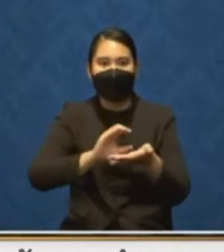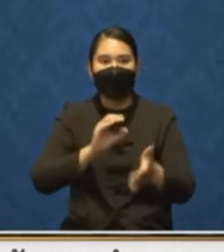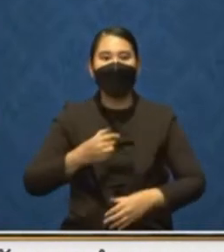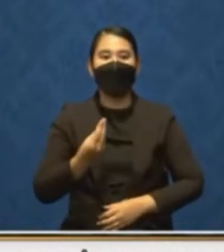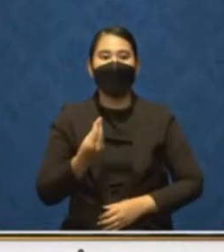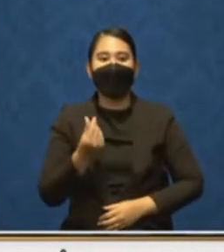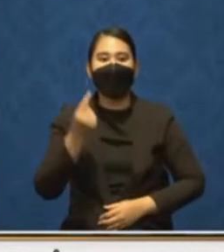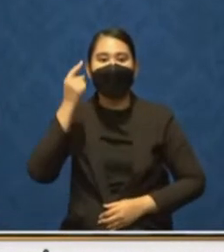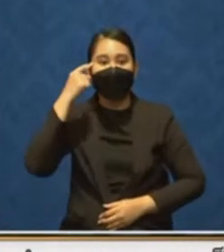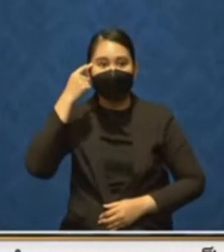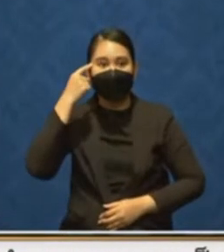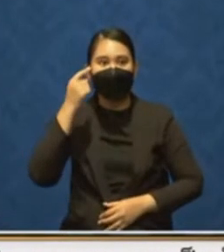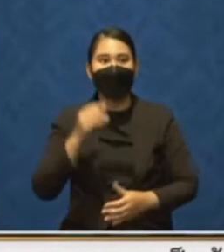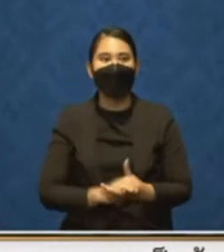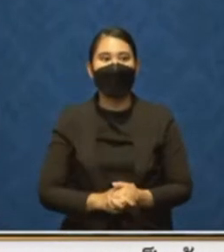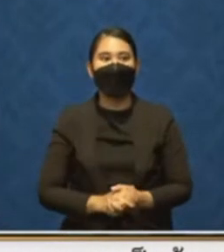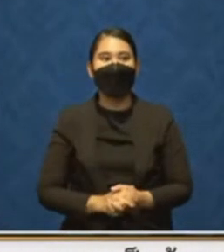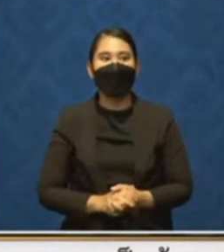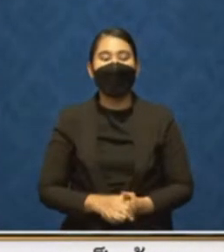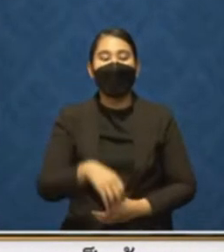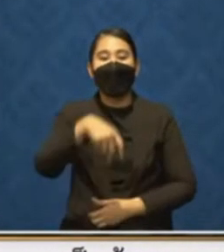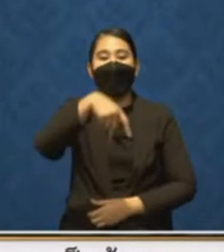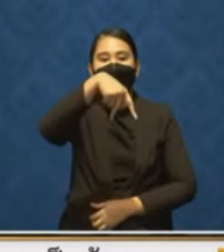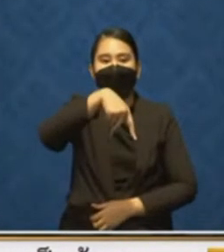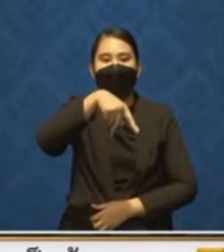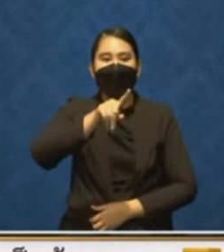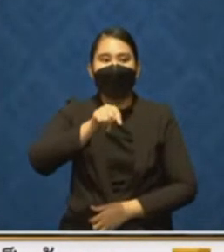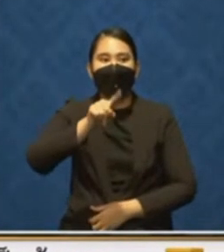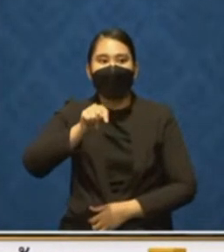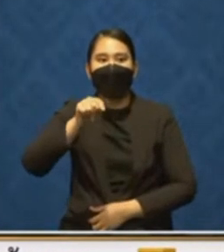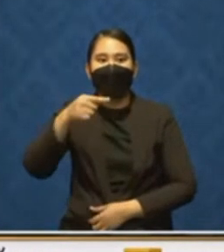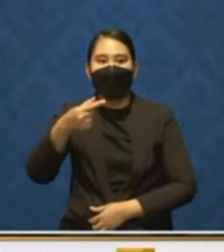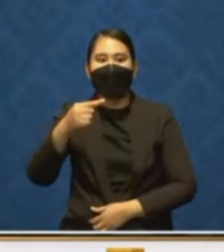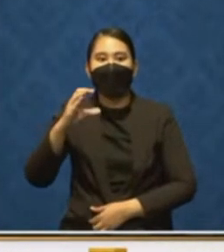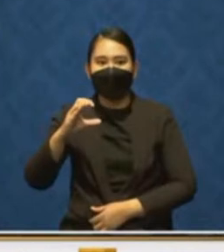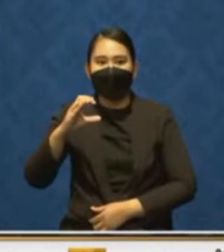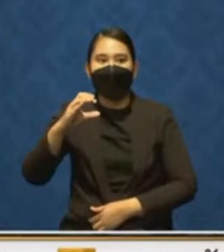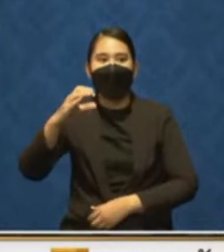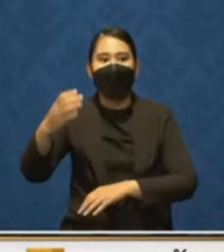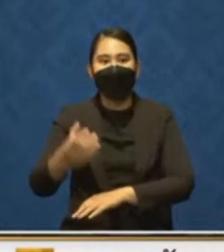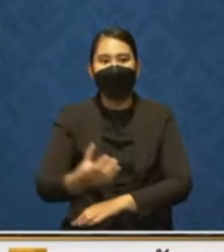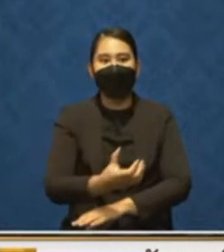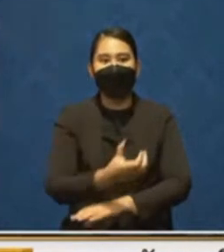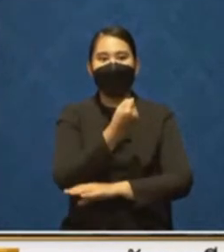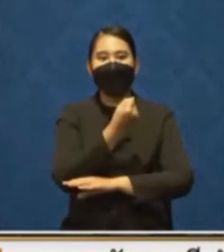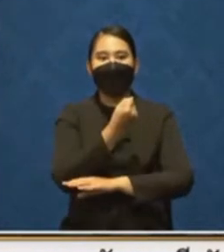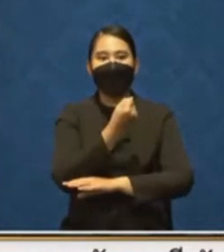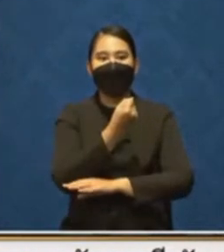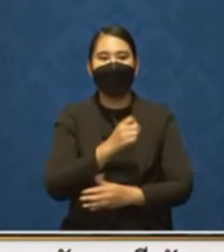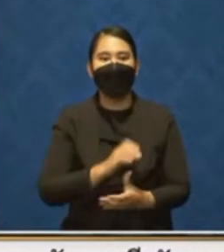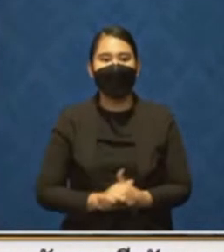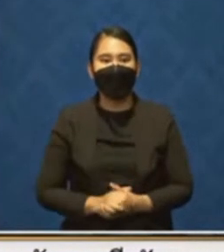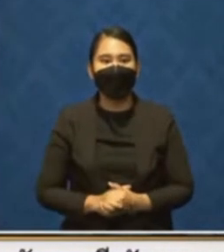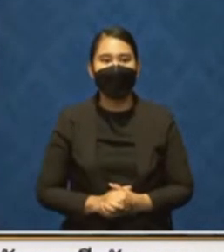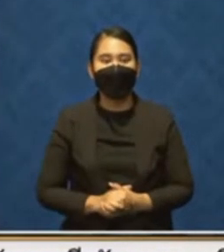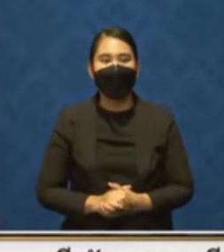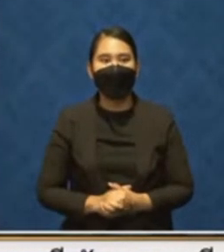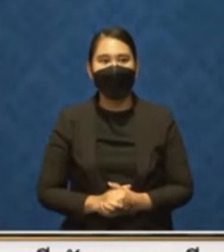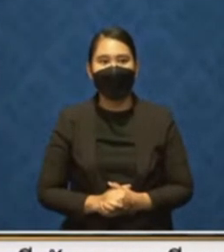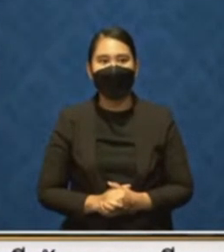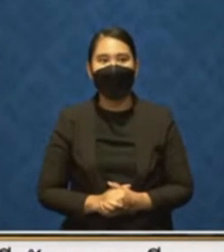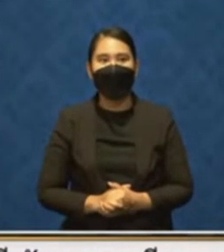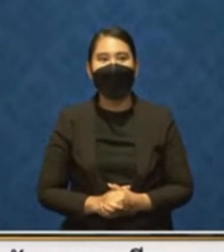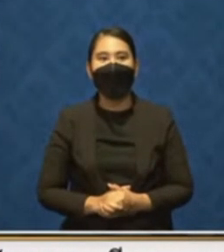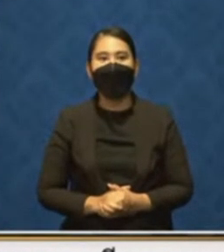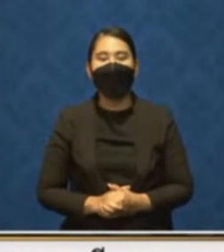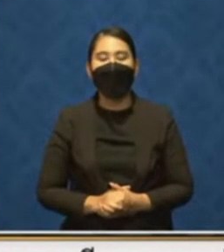PTTGCเข้าไปเทคโอเวอร์บริษัทเอฟโอเด้งอ่ะมีเสียงที่แฟรงค์เฟิร์ตประเทศ